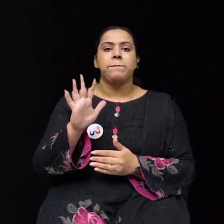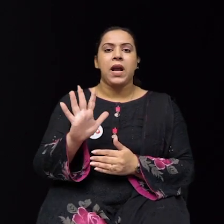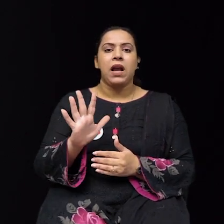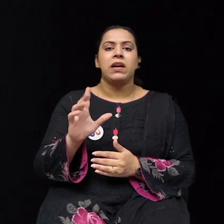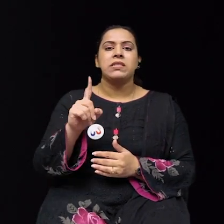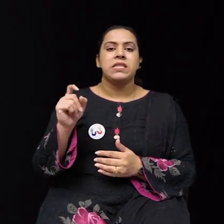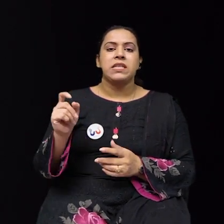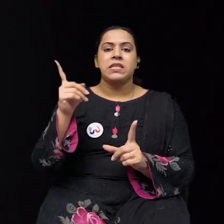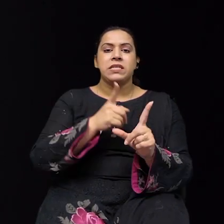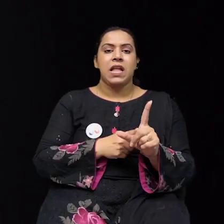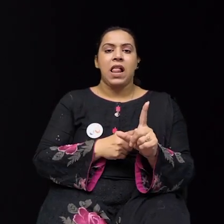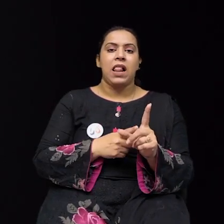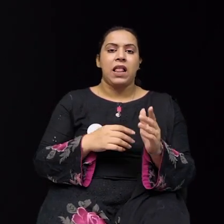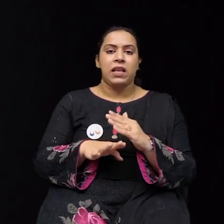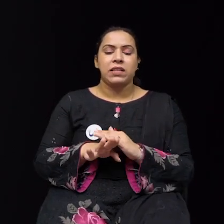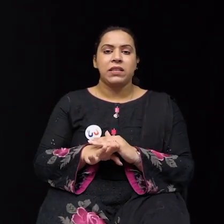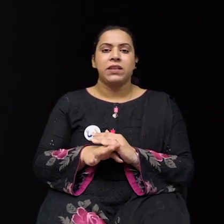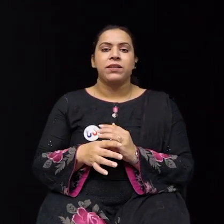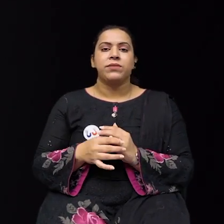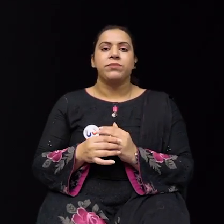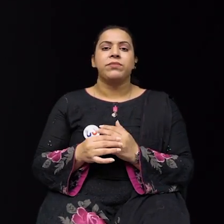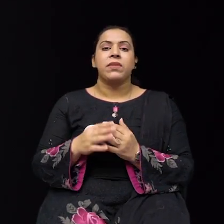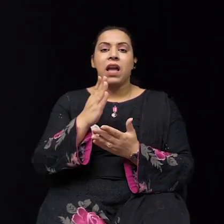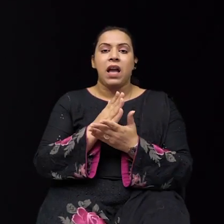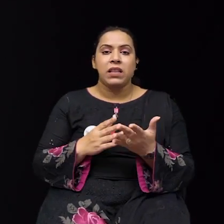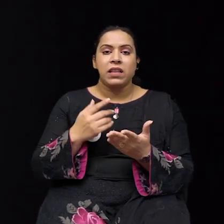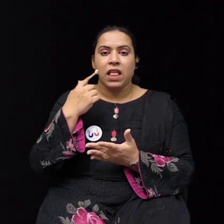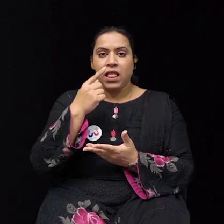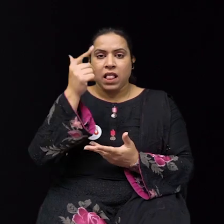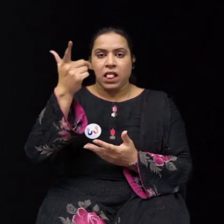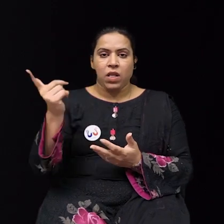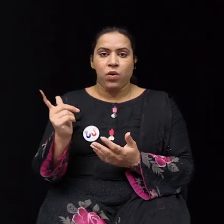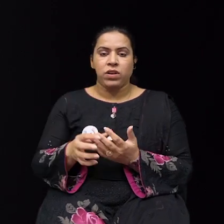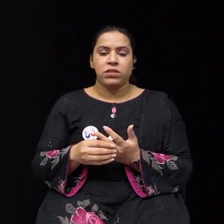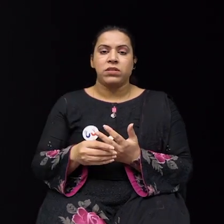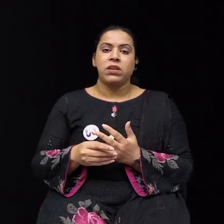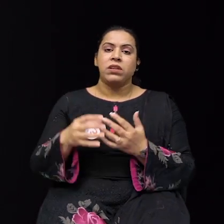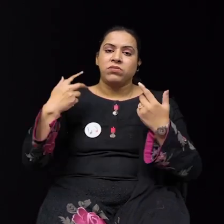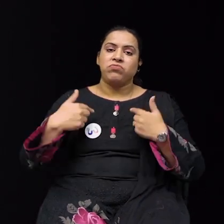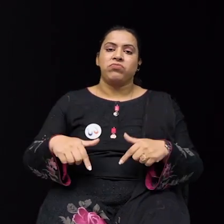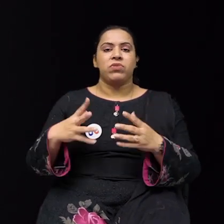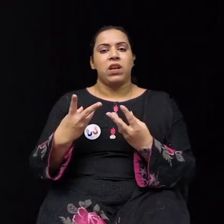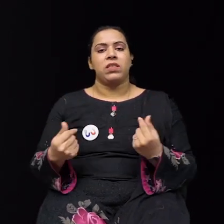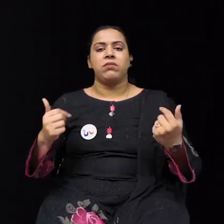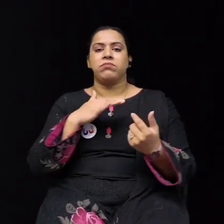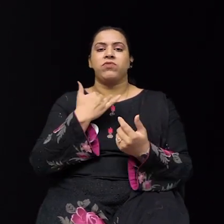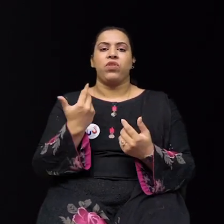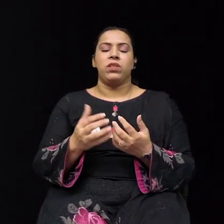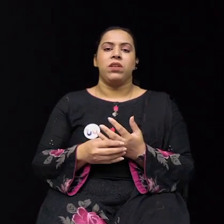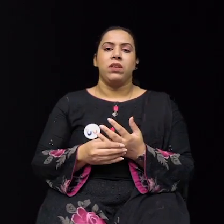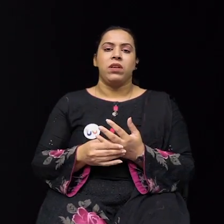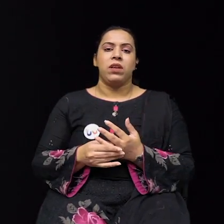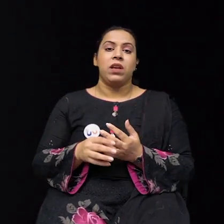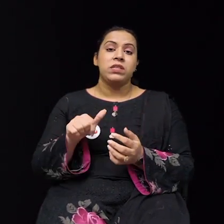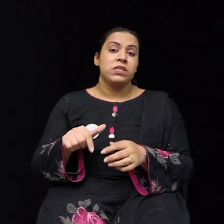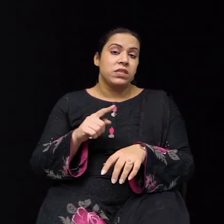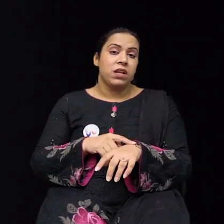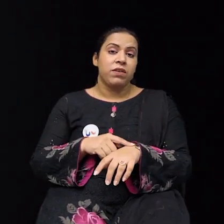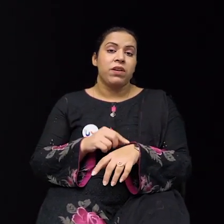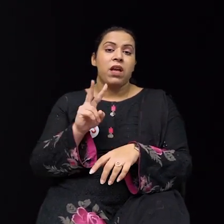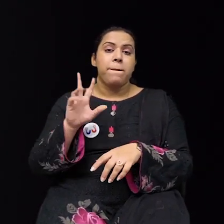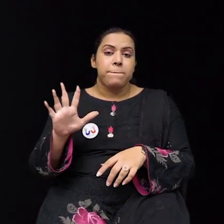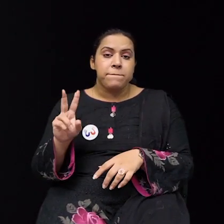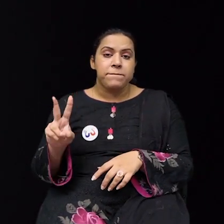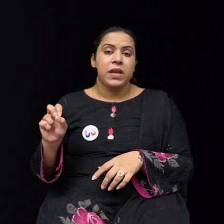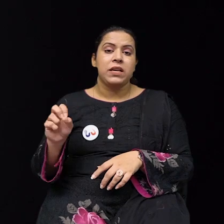سے 10 سال کے اندر اندر آپ میں سے آدھے لوگ اس جان فانی سے رخصت ہو جائیں گے. اور جس وقت